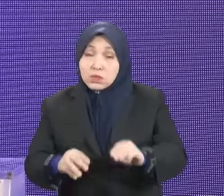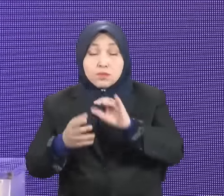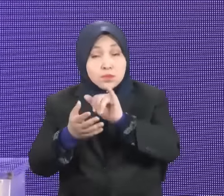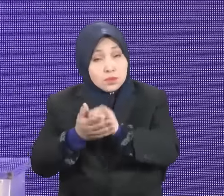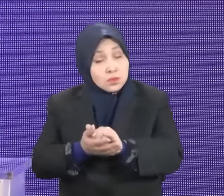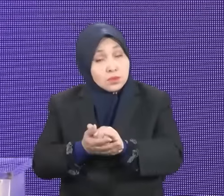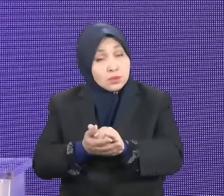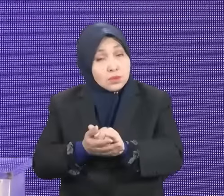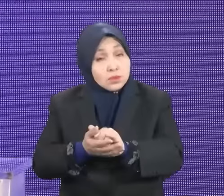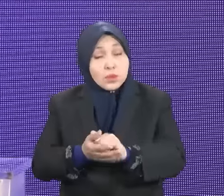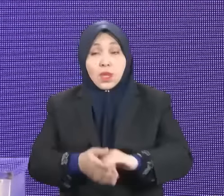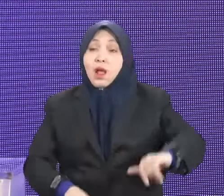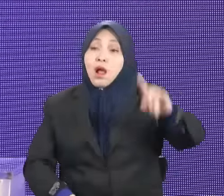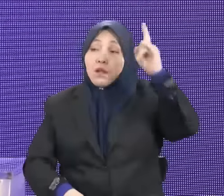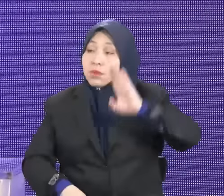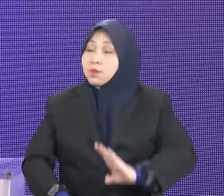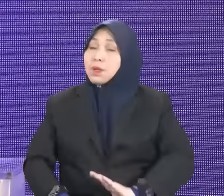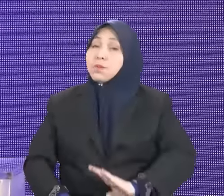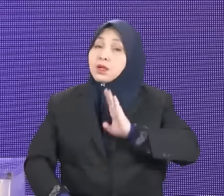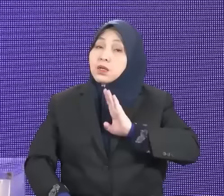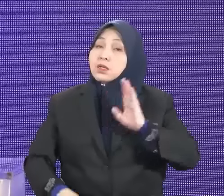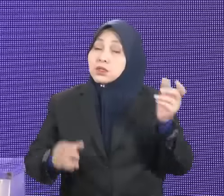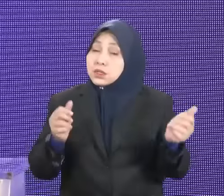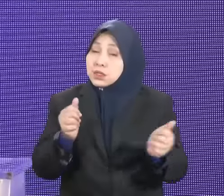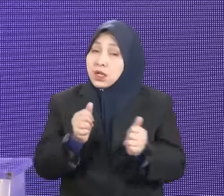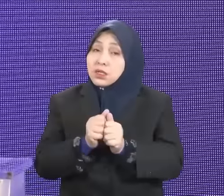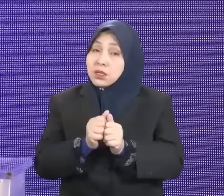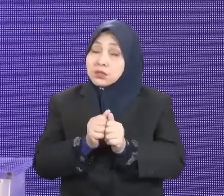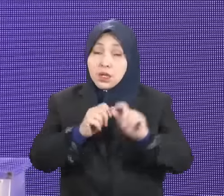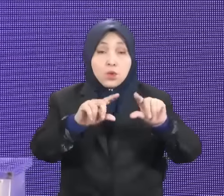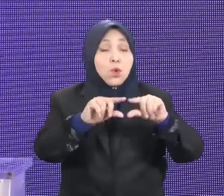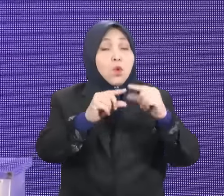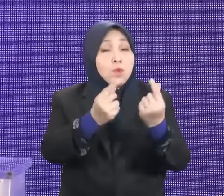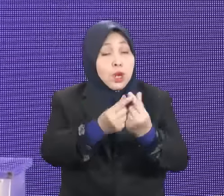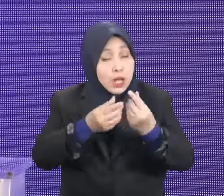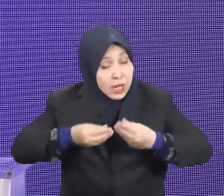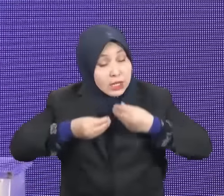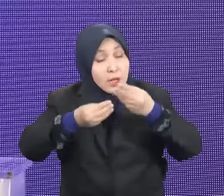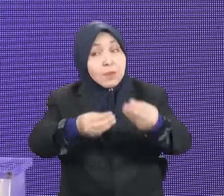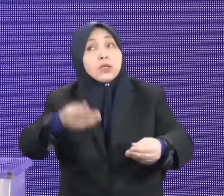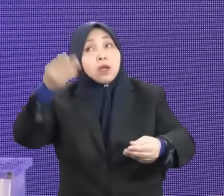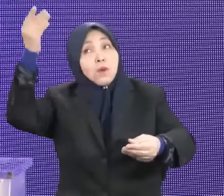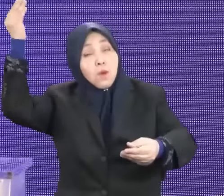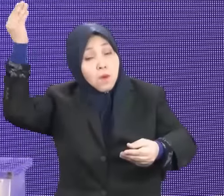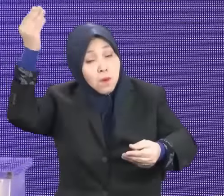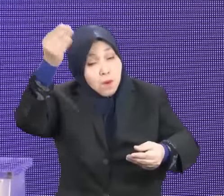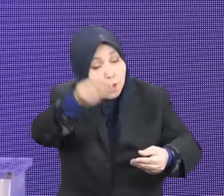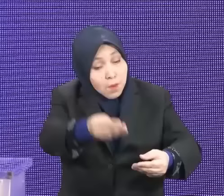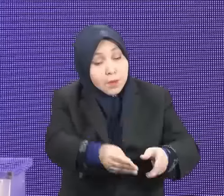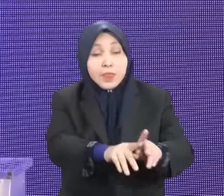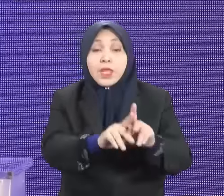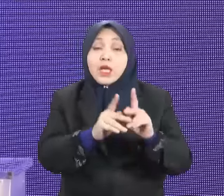yaitu Allah berbangga dengan satu kumpulan yang diberikan kitab Ya Allah menggunakan perkataan